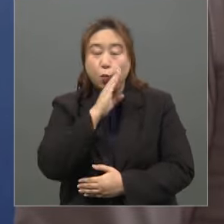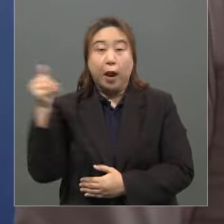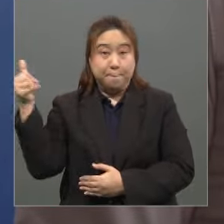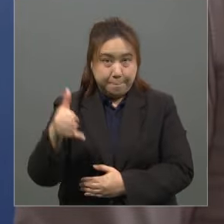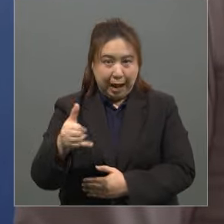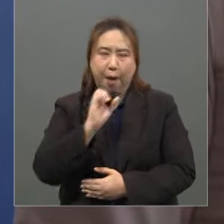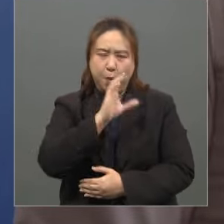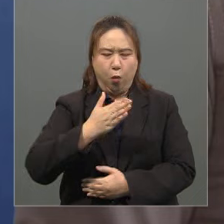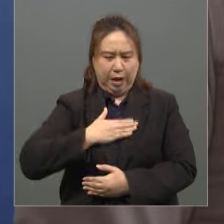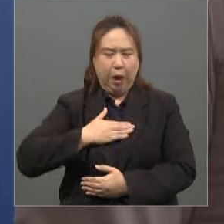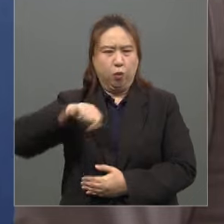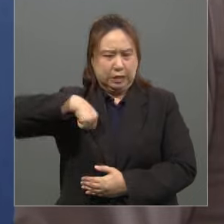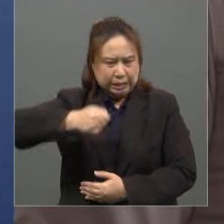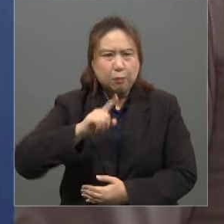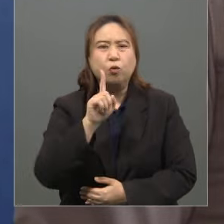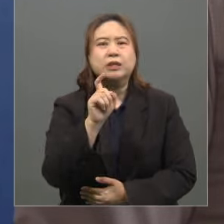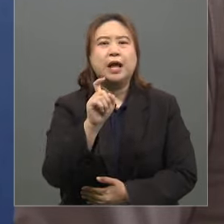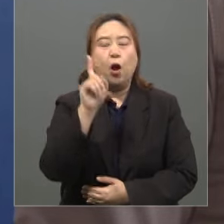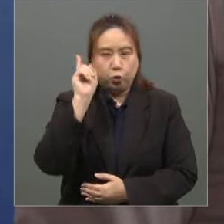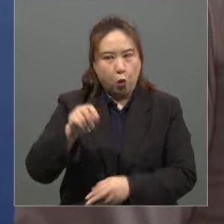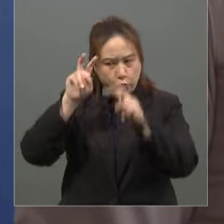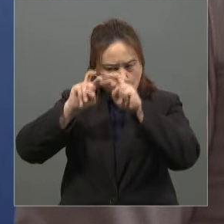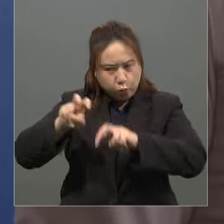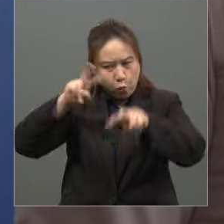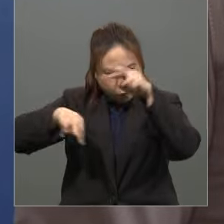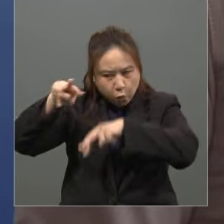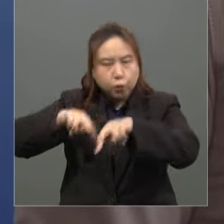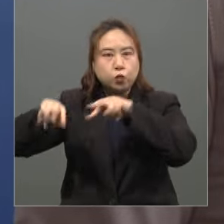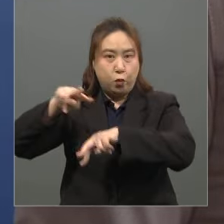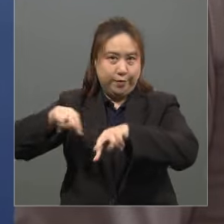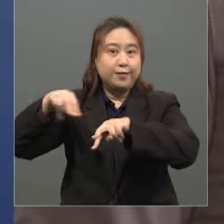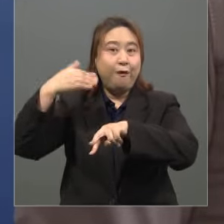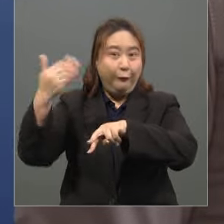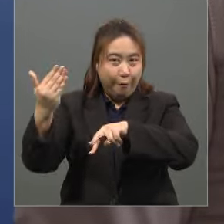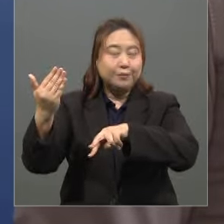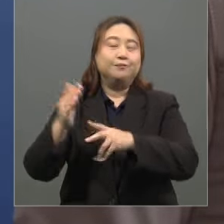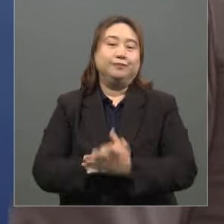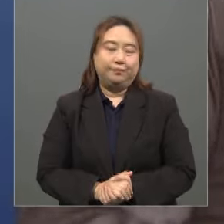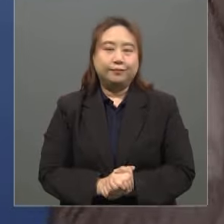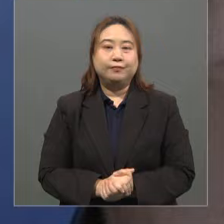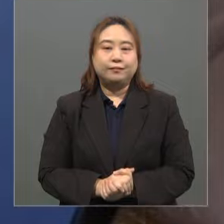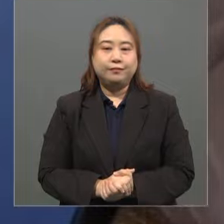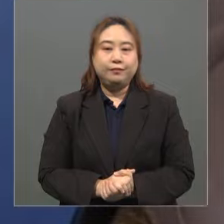าเป็นผู้เสียหายเราก็ต้องสอบครับแต่ทั้งหมดจะอยู่ในการวิเคราะห์คำให้การทุกรายครับ